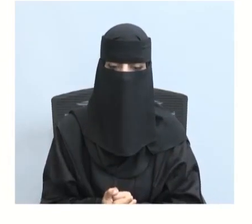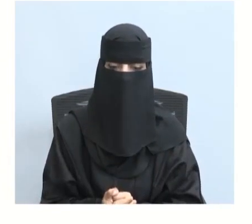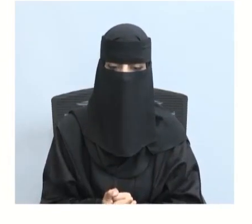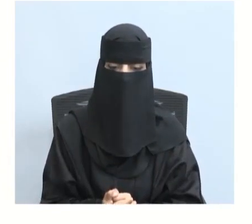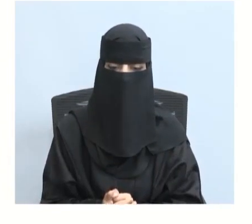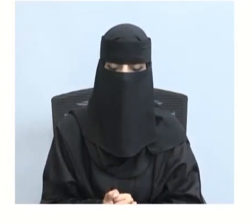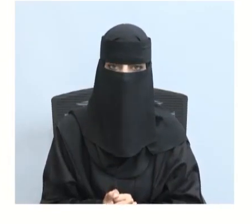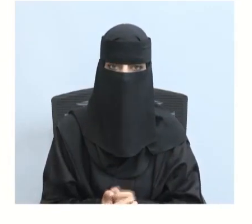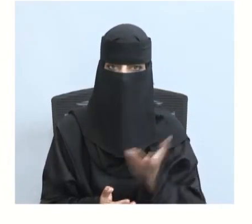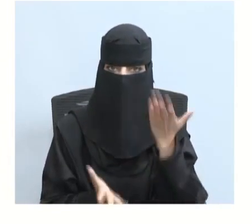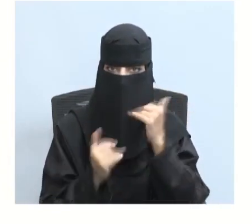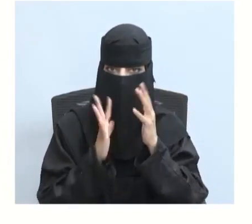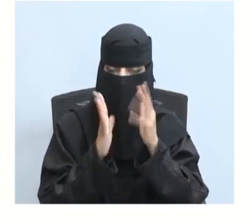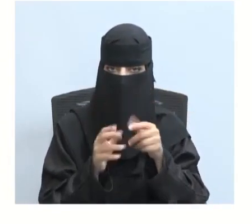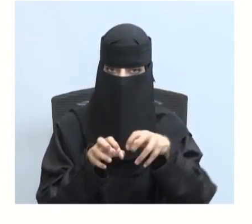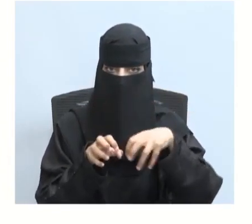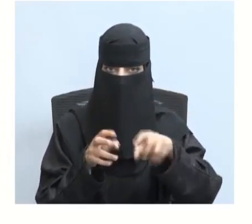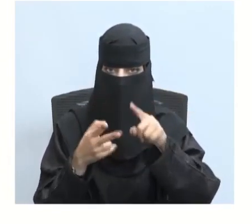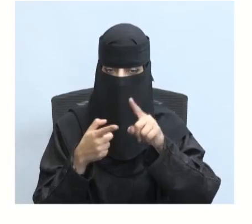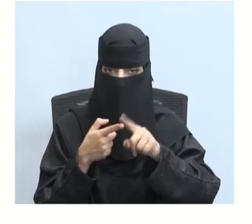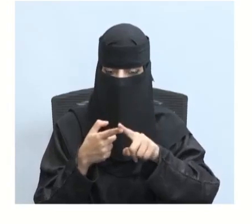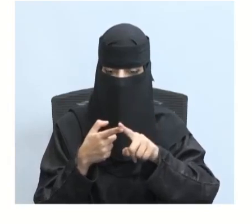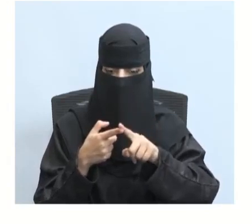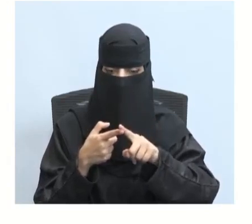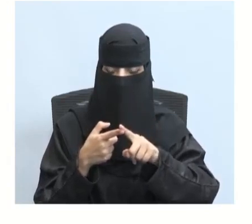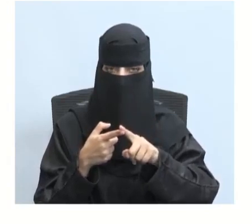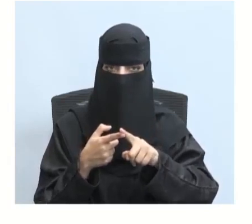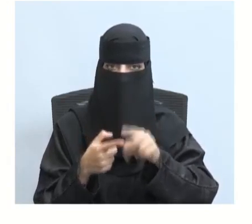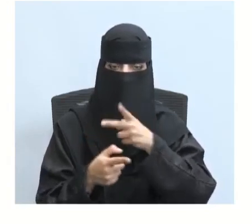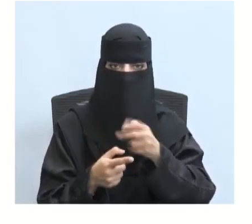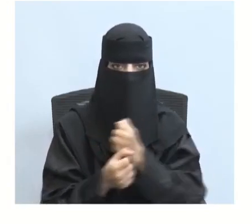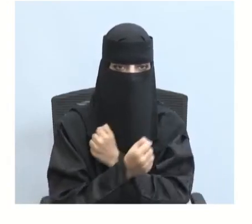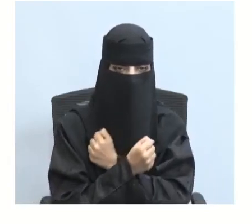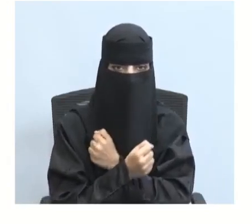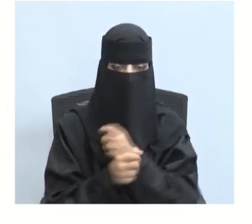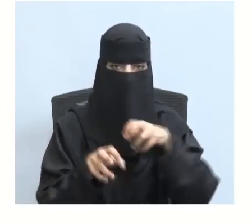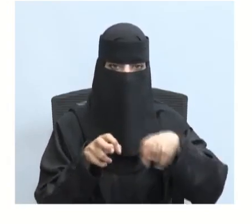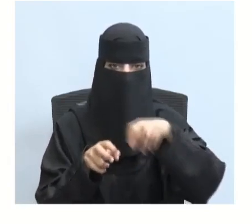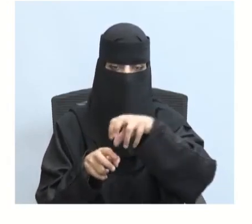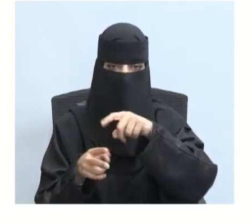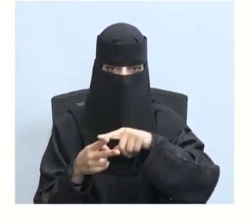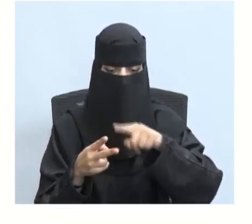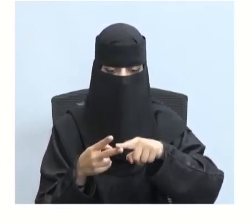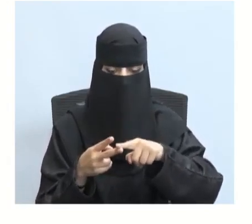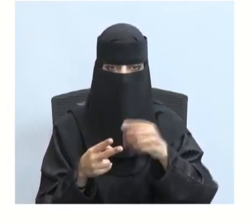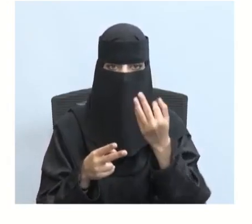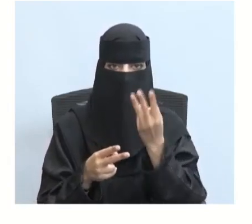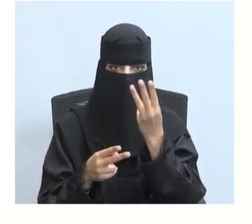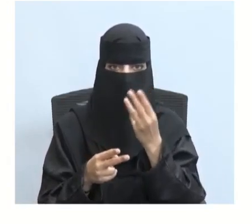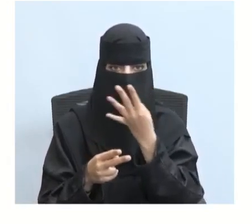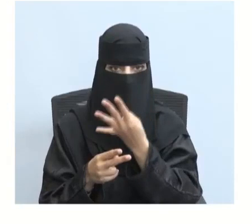الرابع ذكرنا ان الوحده الثانيه الماده والطاقه هناك فصلان الفصل الثالث